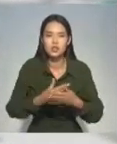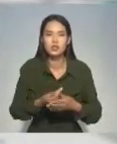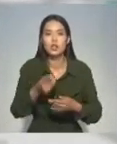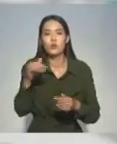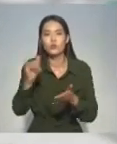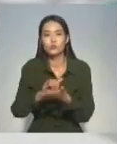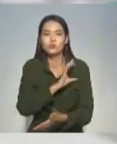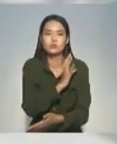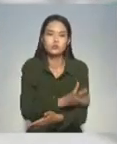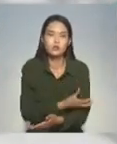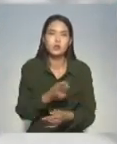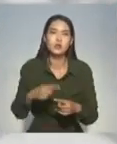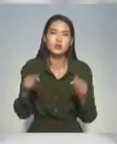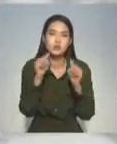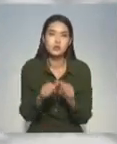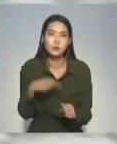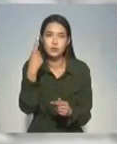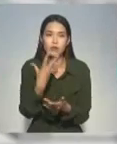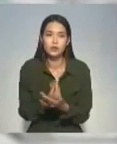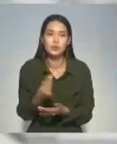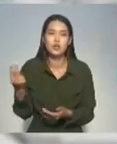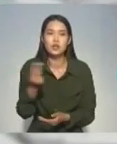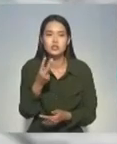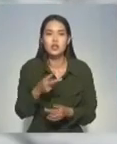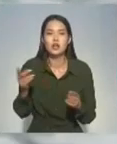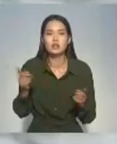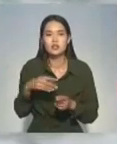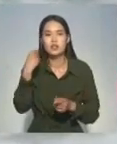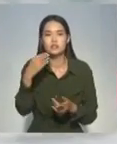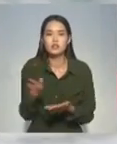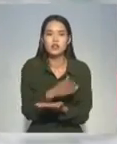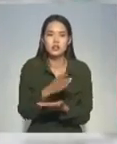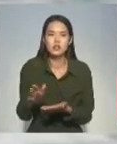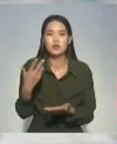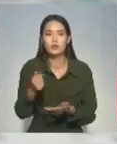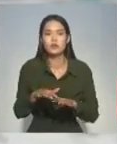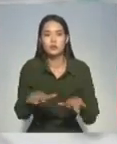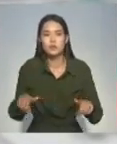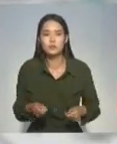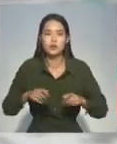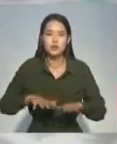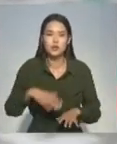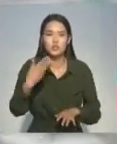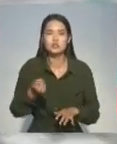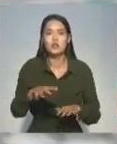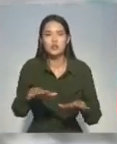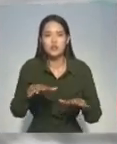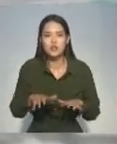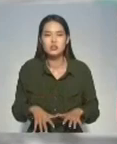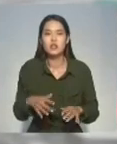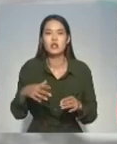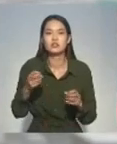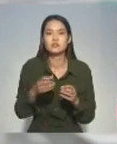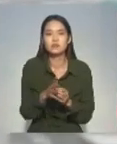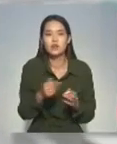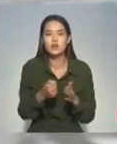публичных должностей для его ближайших родственников. Второй блок поправок перераспределил ряд властных полномочий. Президентскую квоту в Сенате сократили с 15